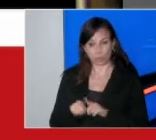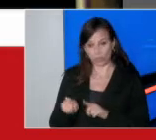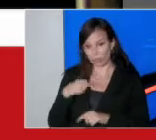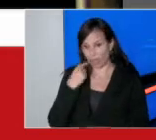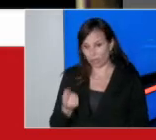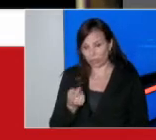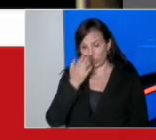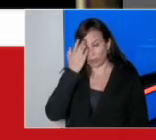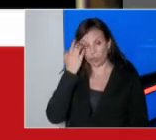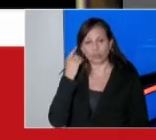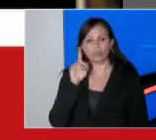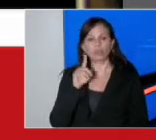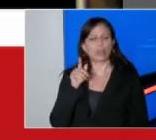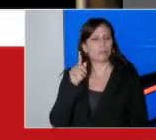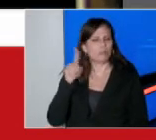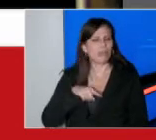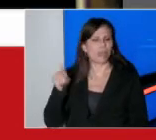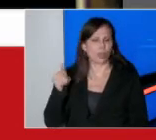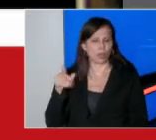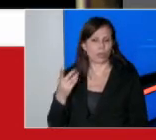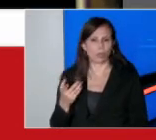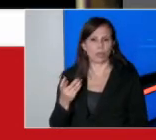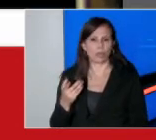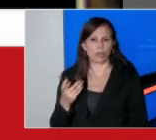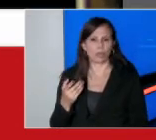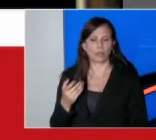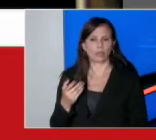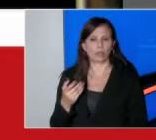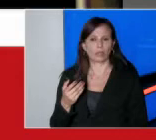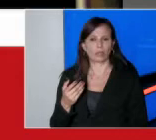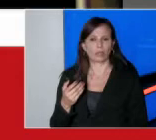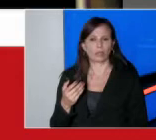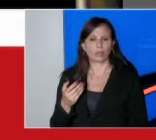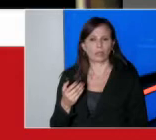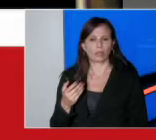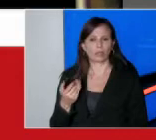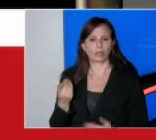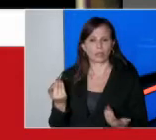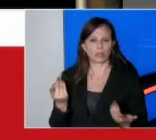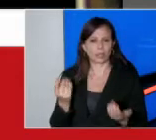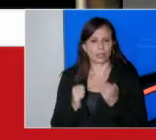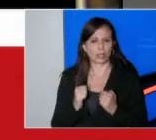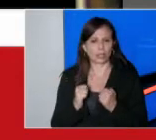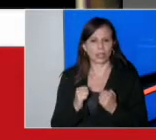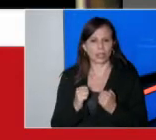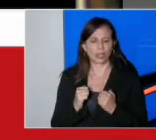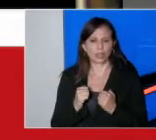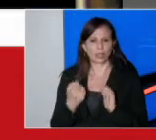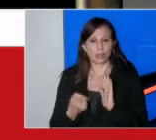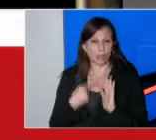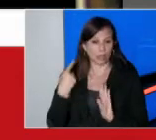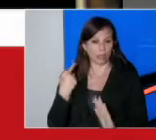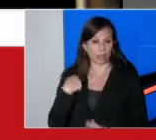מאות, אני מניחה שזה מיליונים רבים לקופת המדינה, גם נפשי. נכון. מה זה, זה גיהנום הדבר הזה. ובריאות נשים. פעם